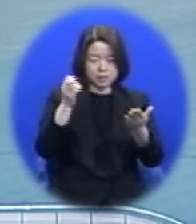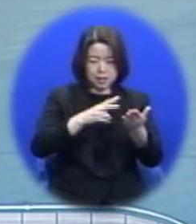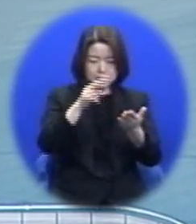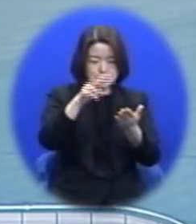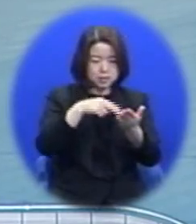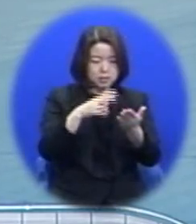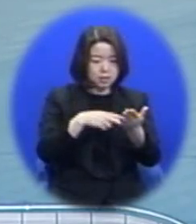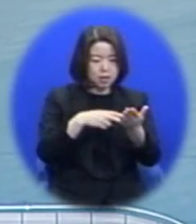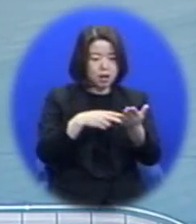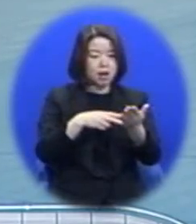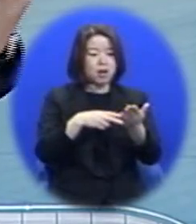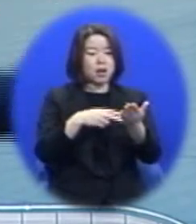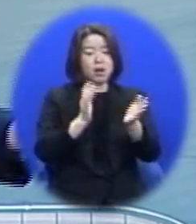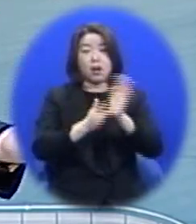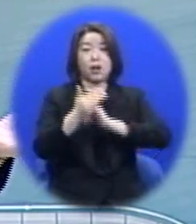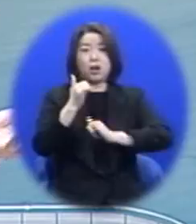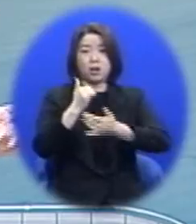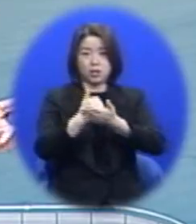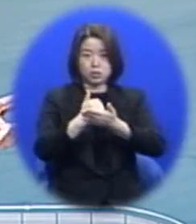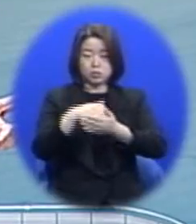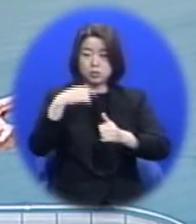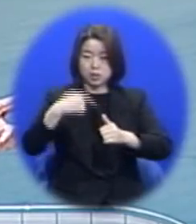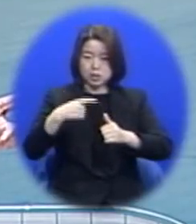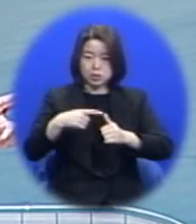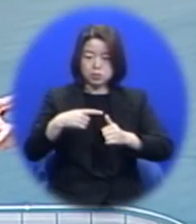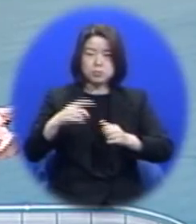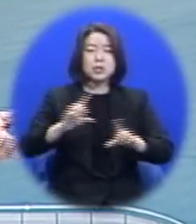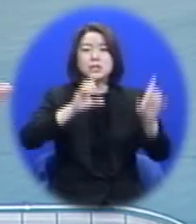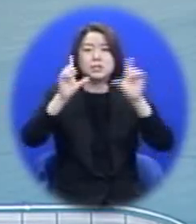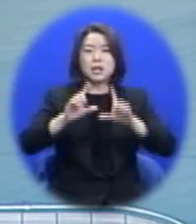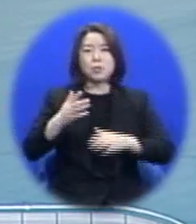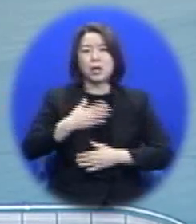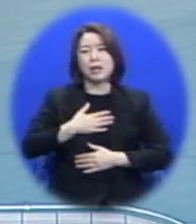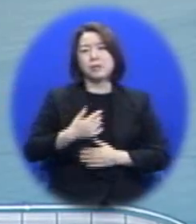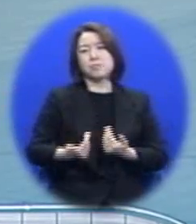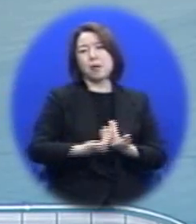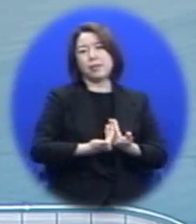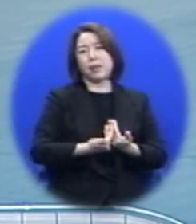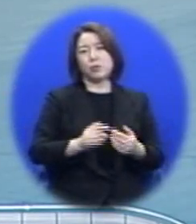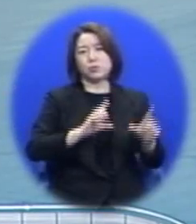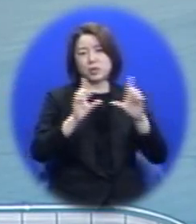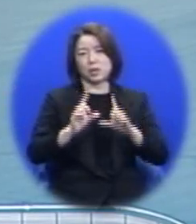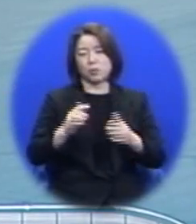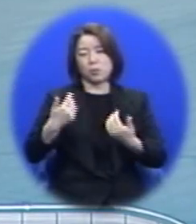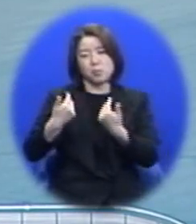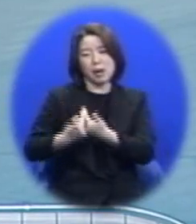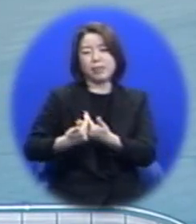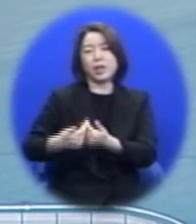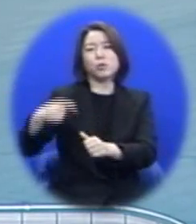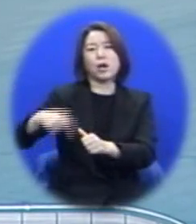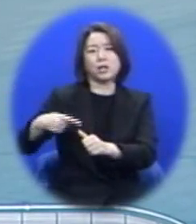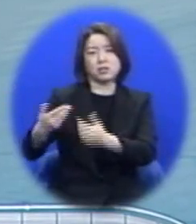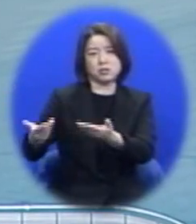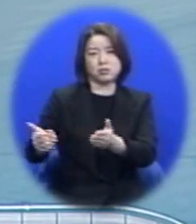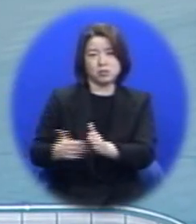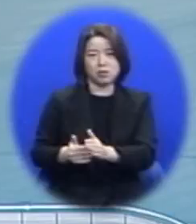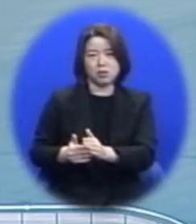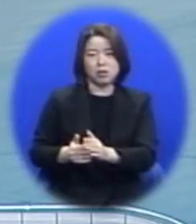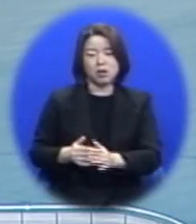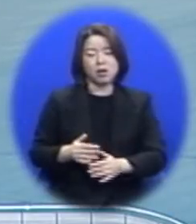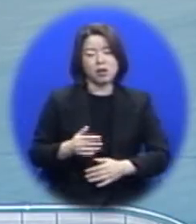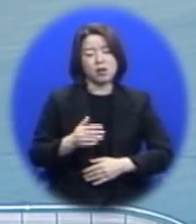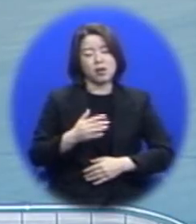예수님이 가르치신 것과 삶과 완전히 자기는 반대로 살았고 반대로 가르쳤다. 그는 정말